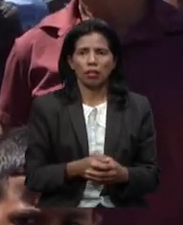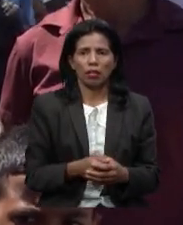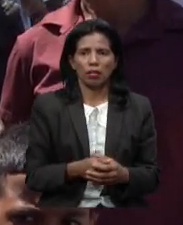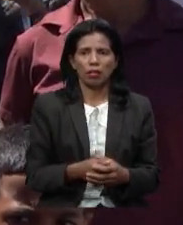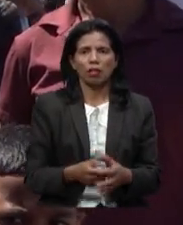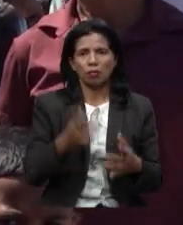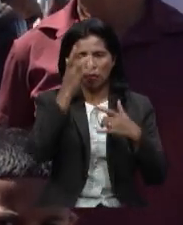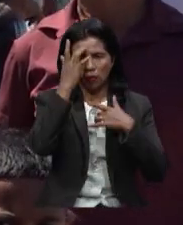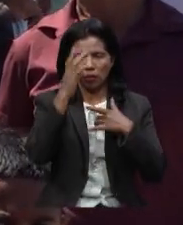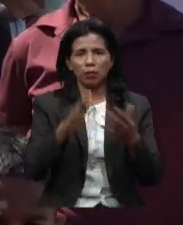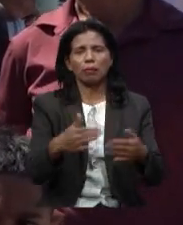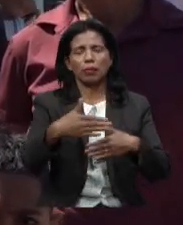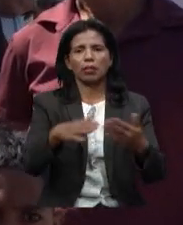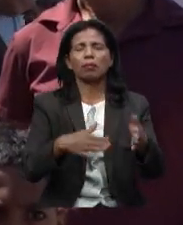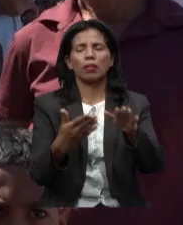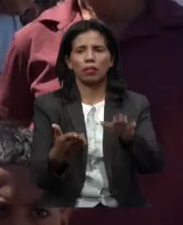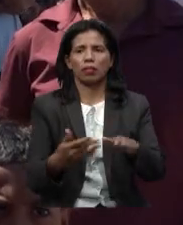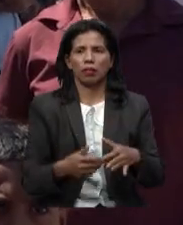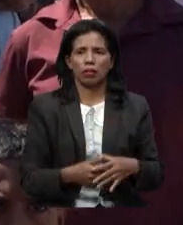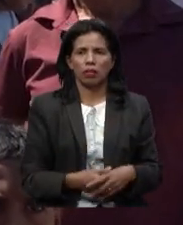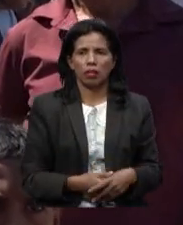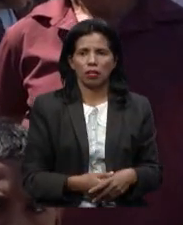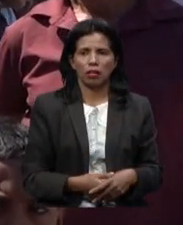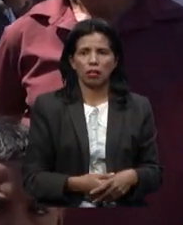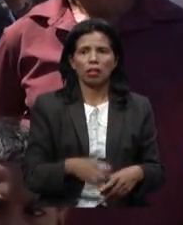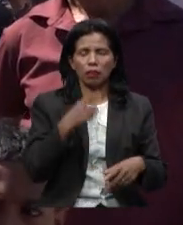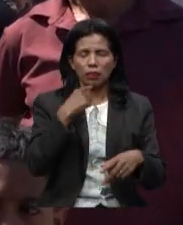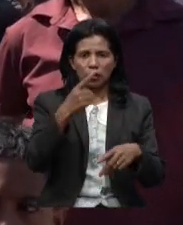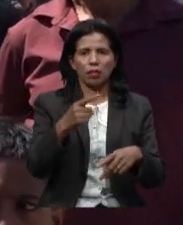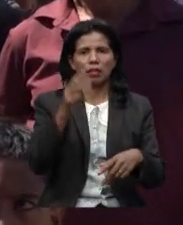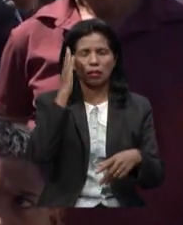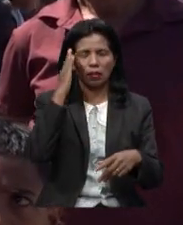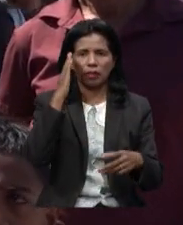mas moras atau mateona. Ida nemos konsiderasaun.